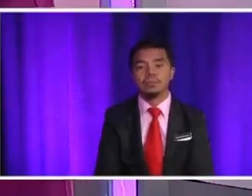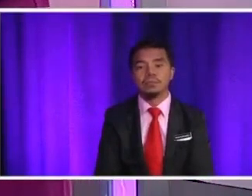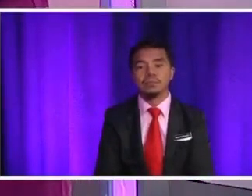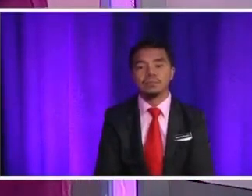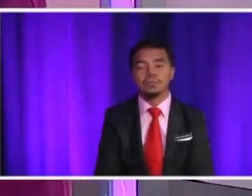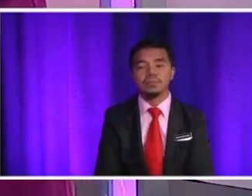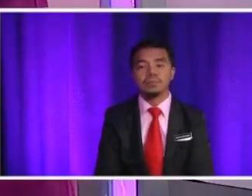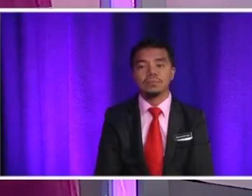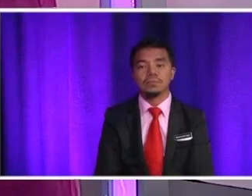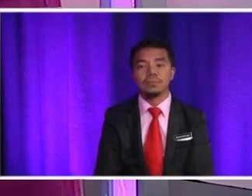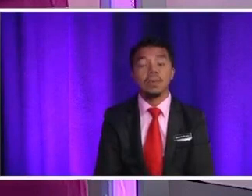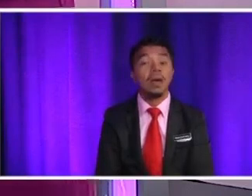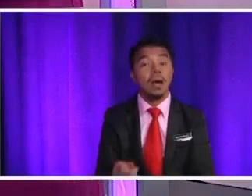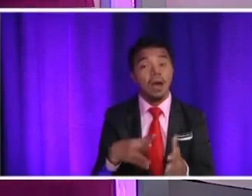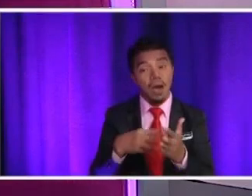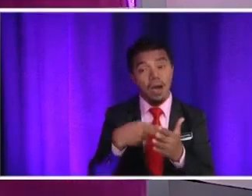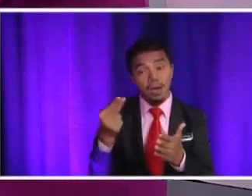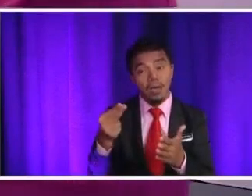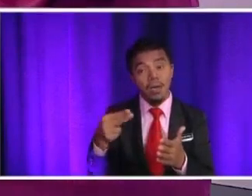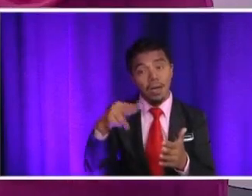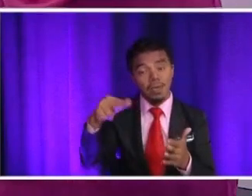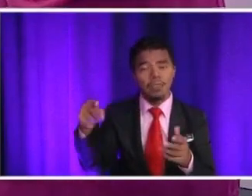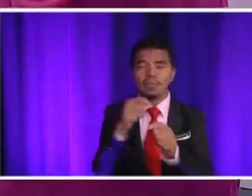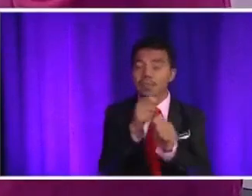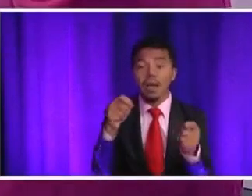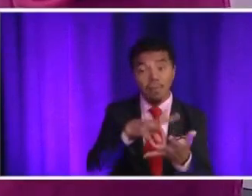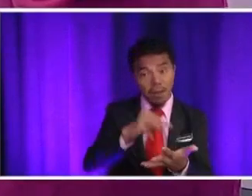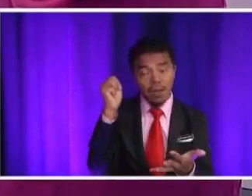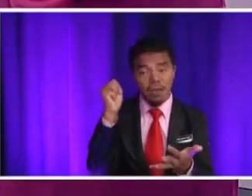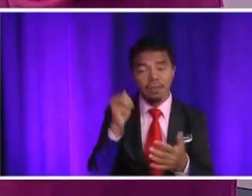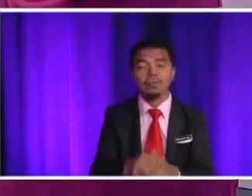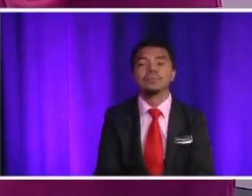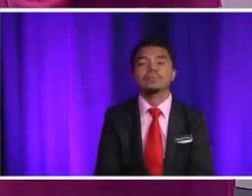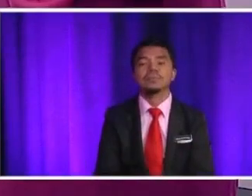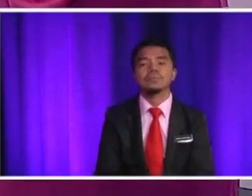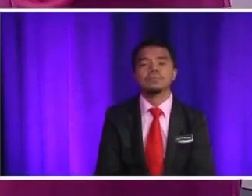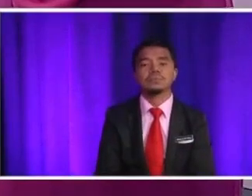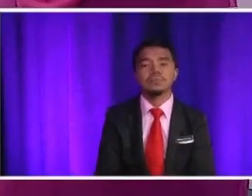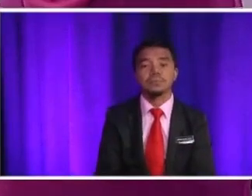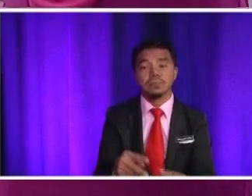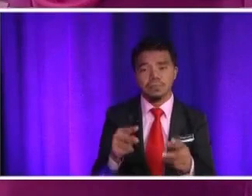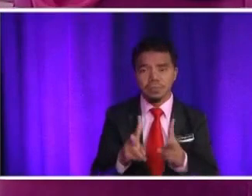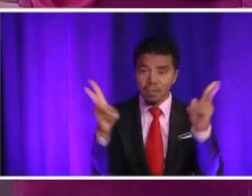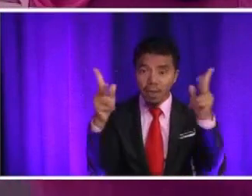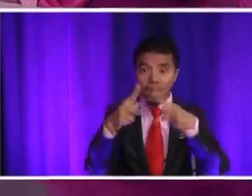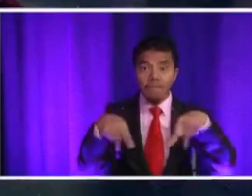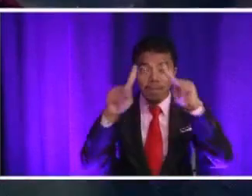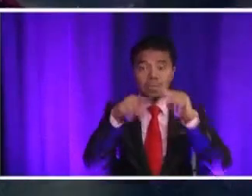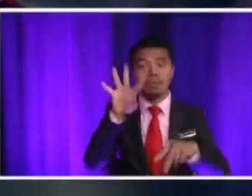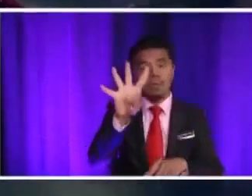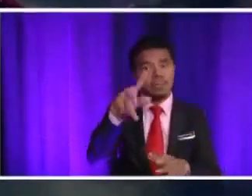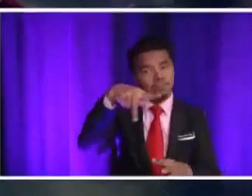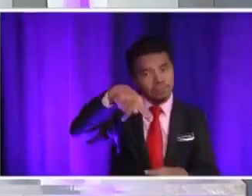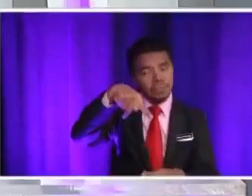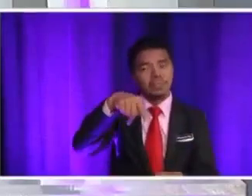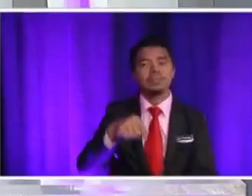nak diletakkan lah. Jadi empat ni sangat penting bagi seorang usahawan mengambil kira. Betul. Okey,